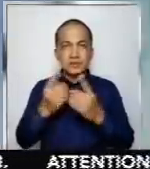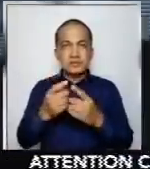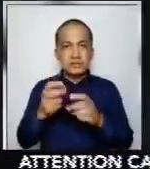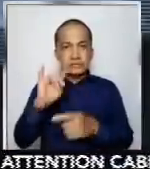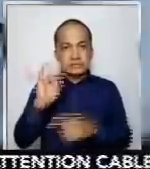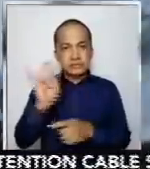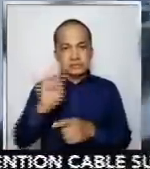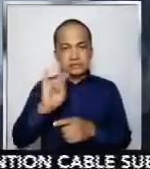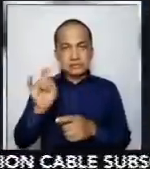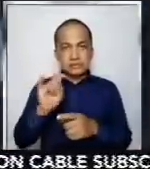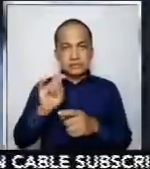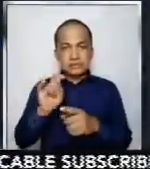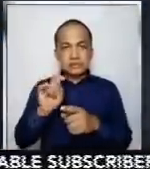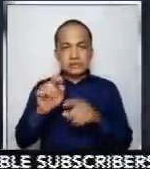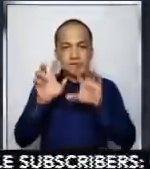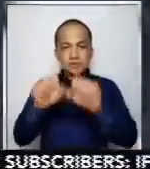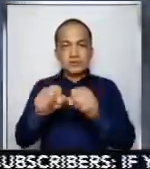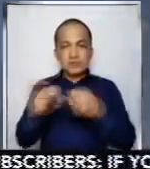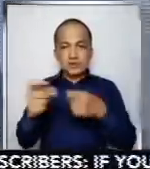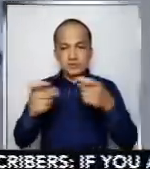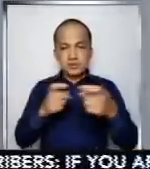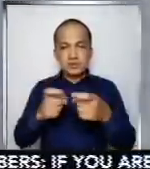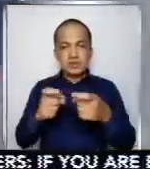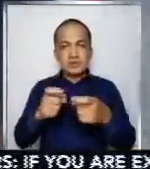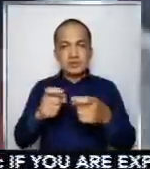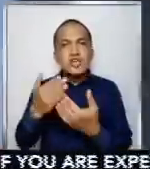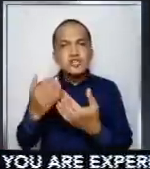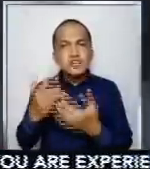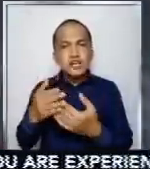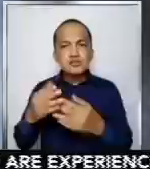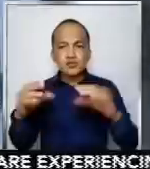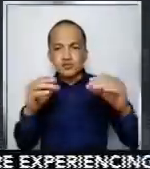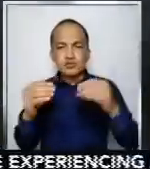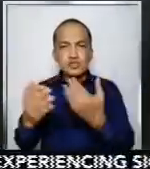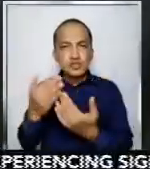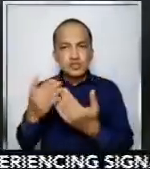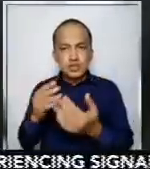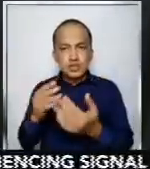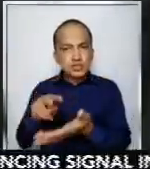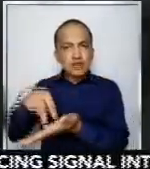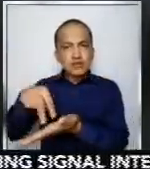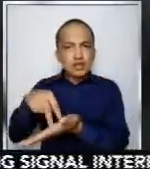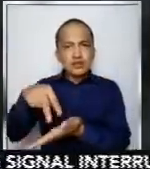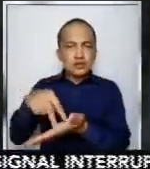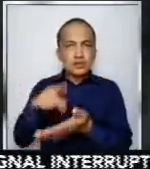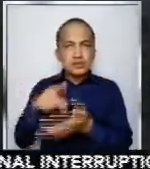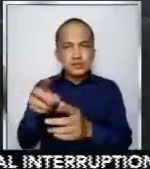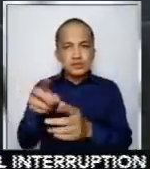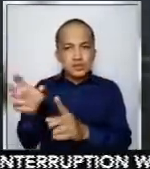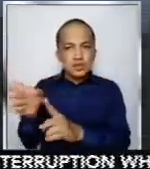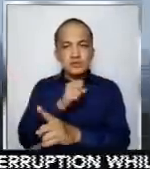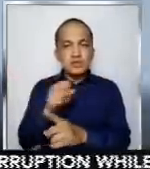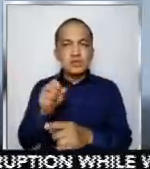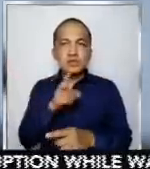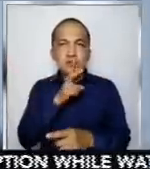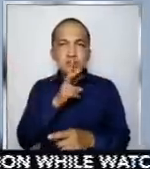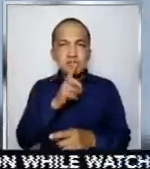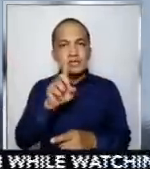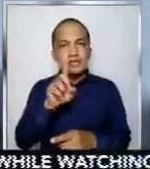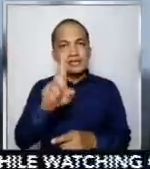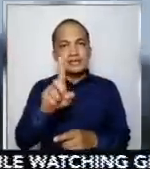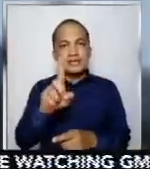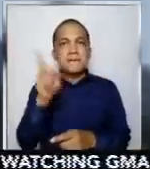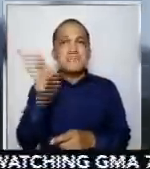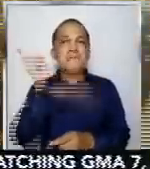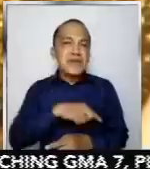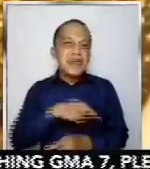Rizal. Tayo, isa lang brad ha? Hindi kanila laban sir. Tayo. Narecover sa mga suspect ang isang peking gold bar at isang peking